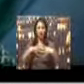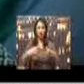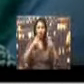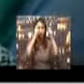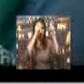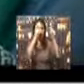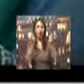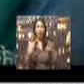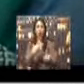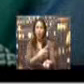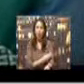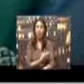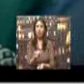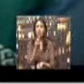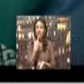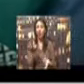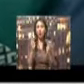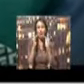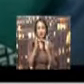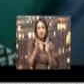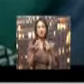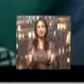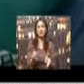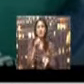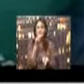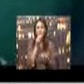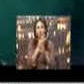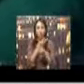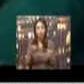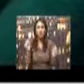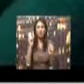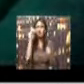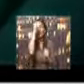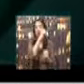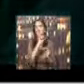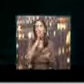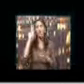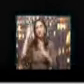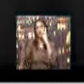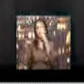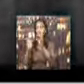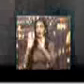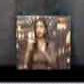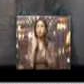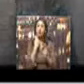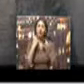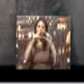طبعا، هنا في عندنا اللي هو الحساب بتاع المركز. الحساب بتاع المركز